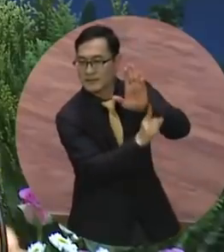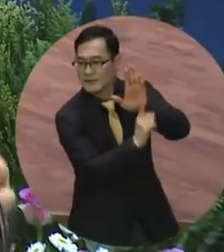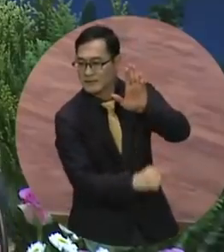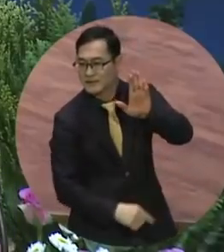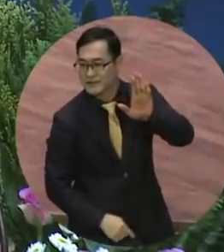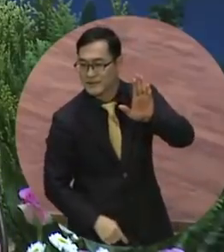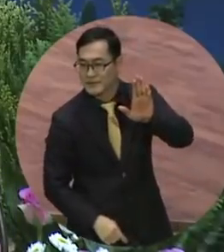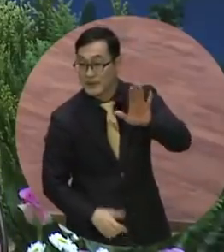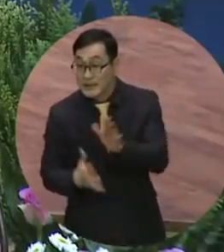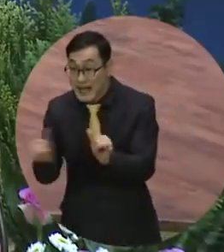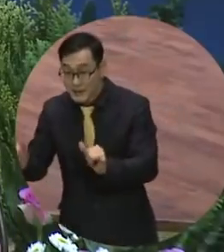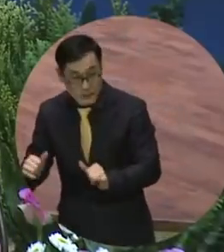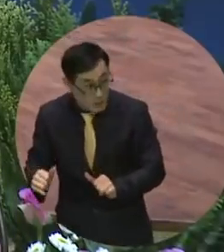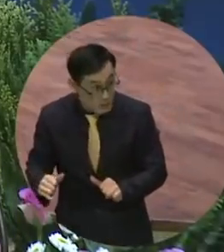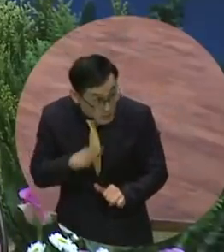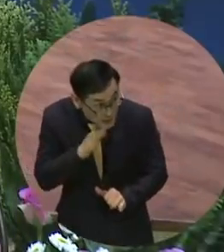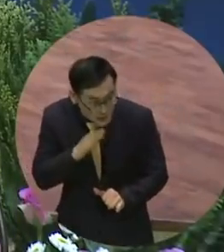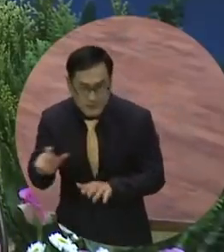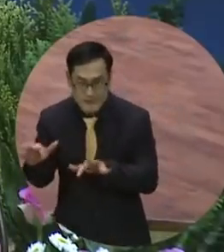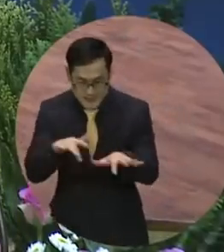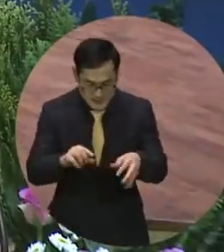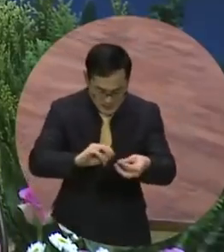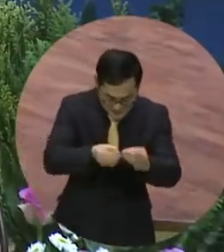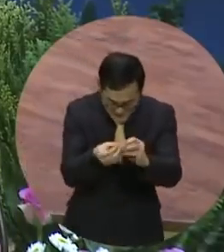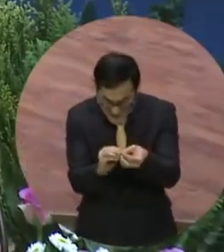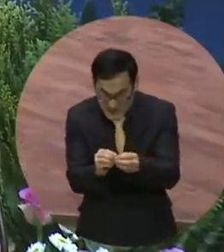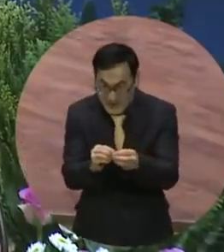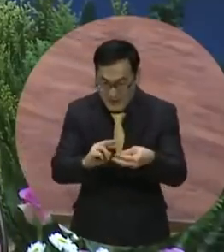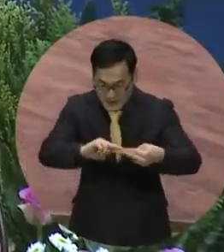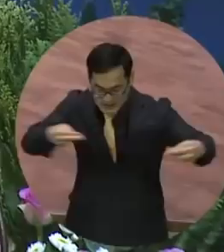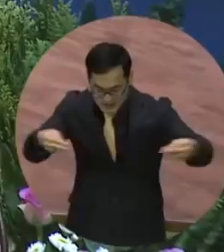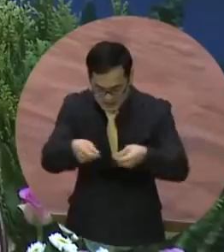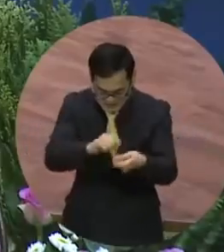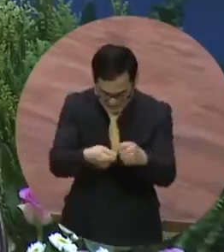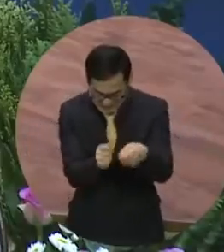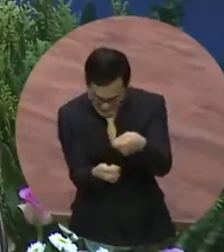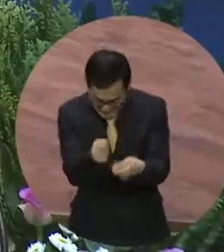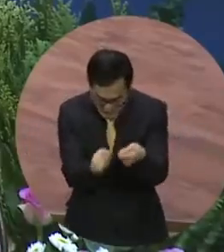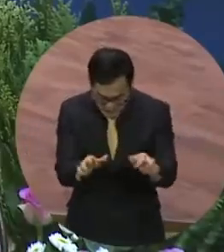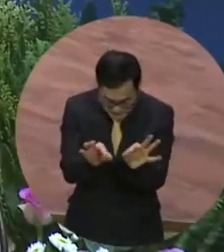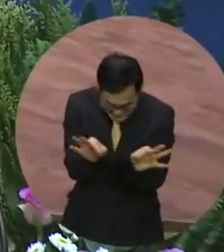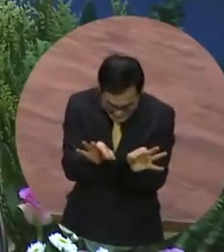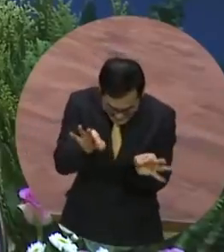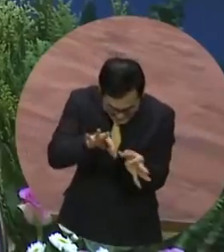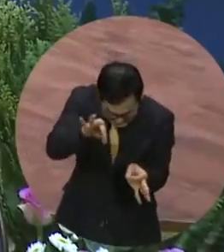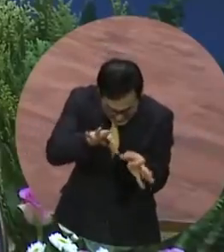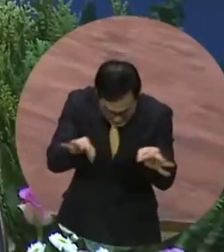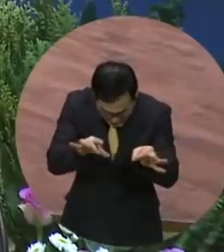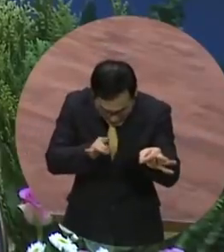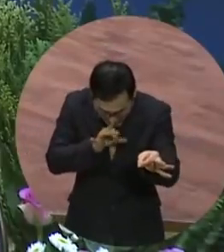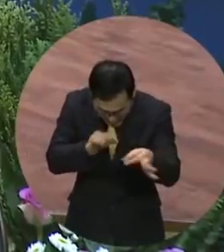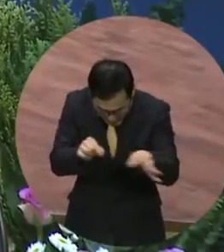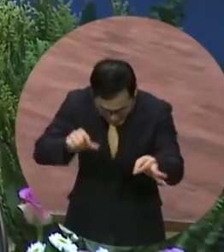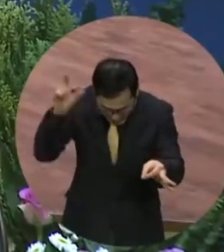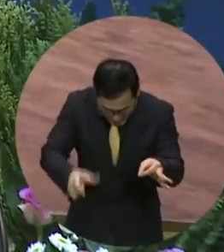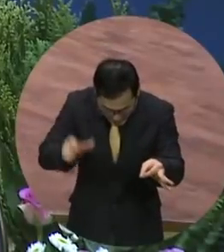그래서 많은 사람들이 와서 이 복잡하게 엮여진 이 매듭을 풀려고 노력했지만 아무도